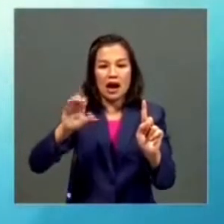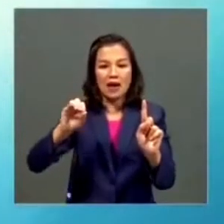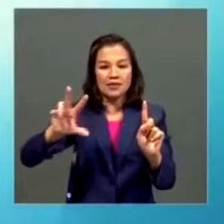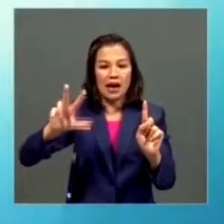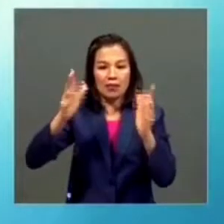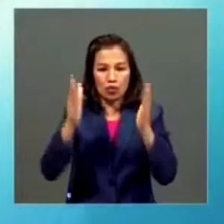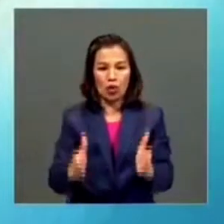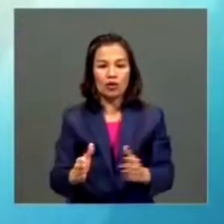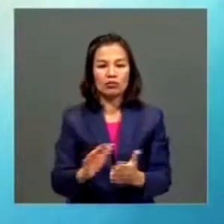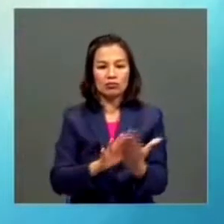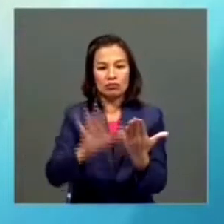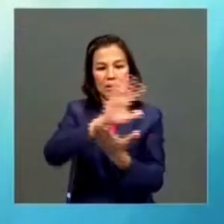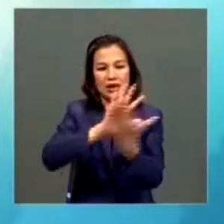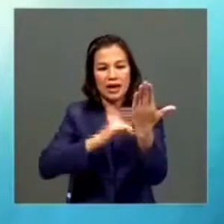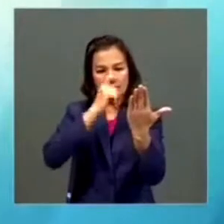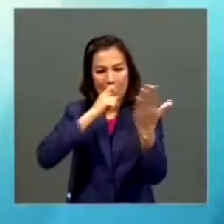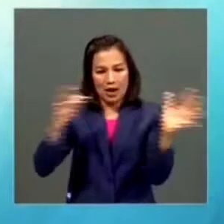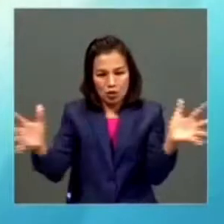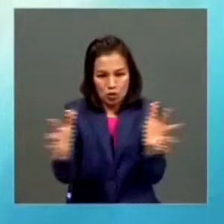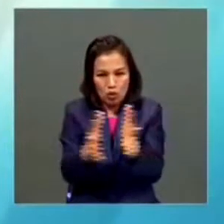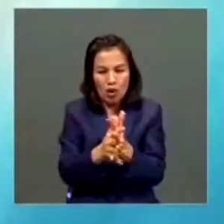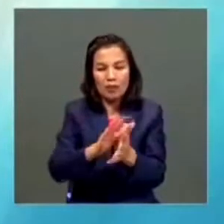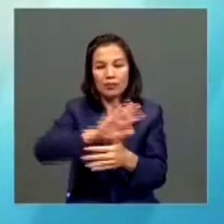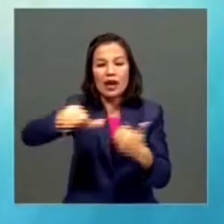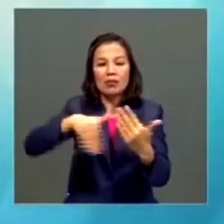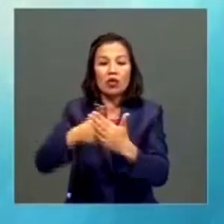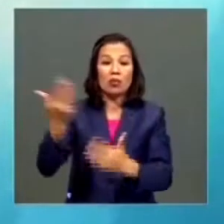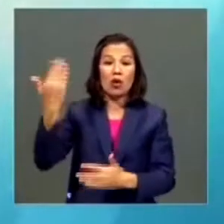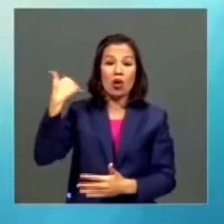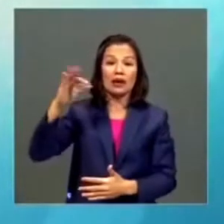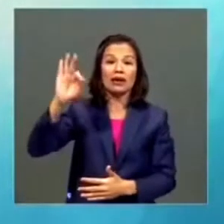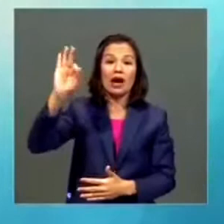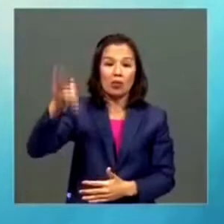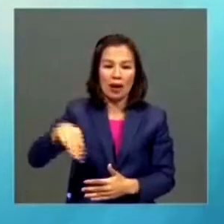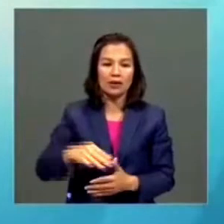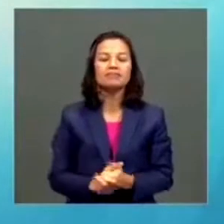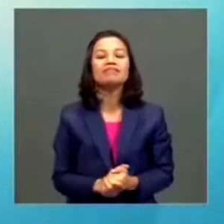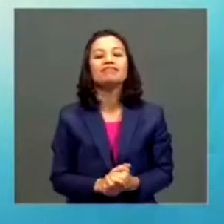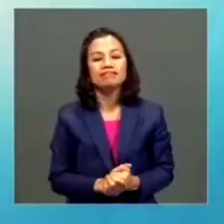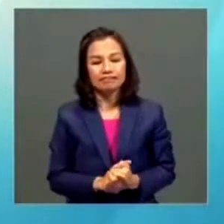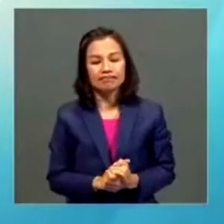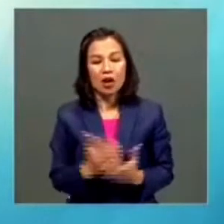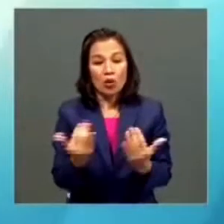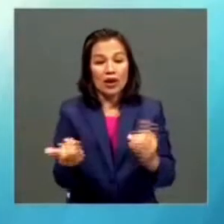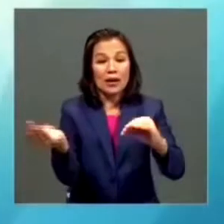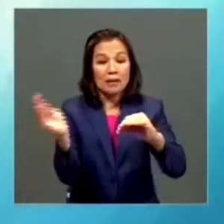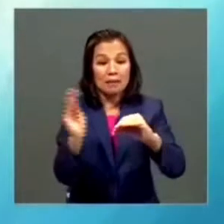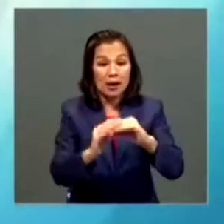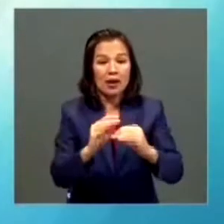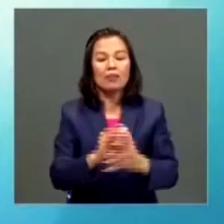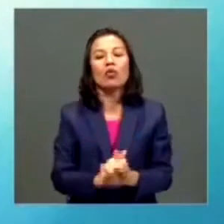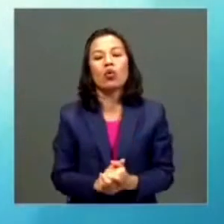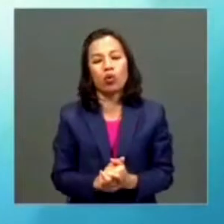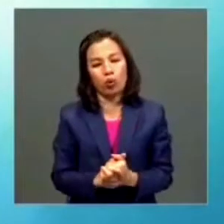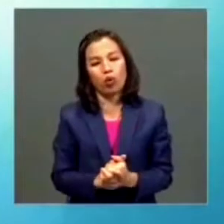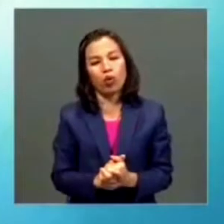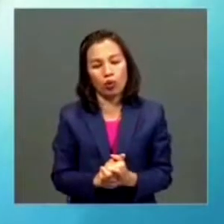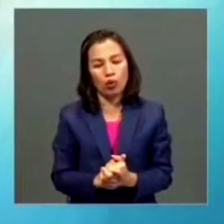10,053 รายอย่างที่เราบอกกันเมื่อวานนี้ 9,000 กว่าเพิ่มไปนิดหน่อยนะครับตอนนี้เราเลข3หลักทุ